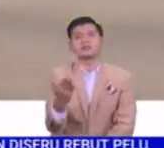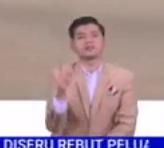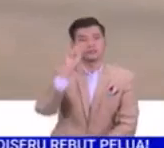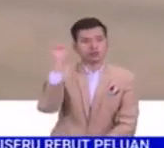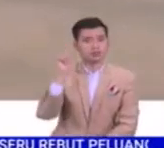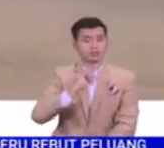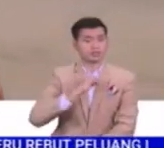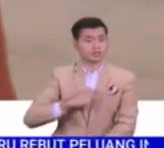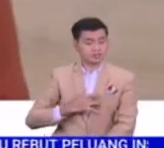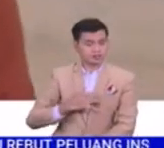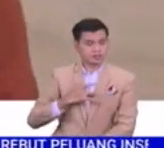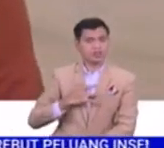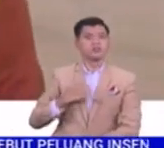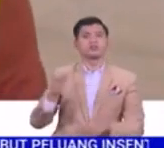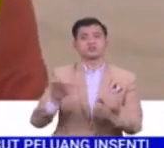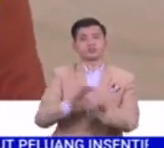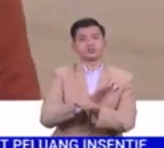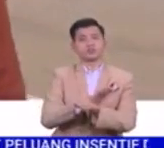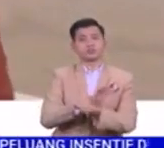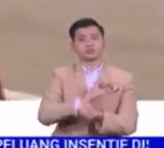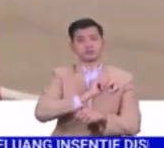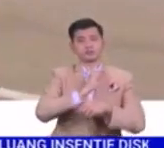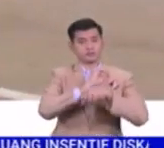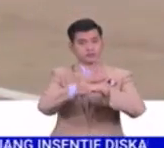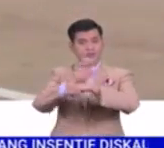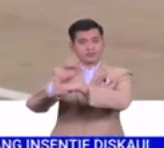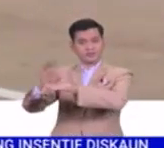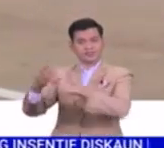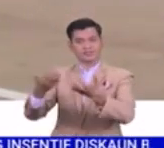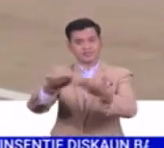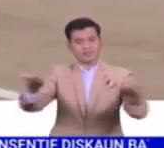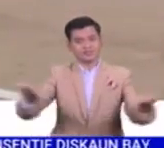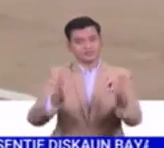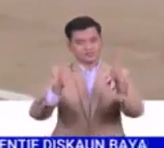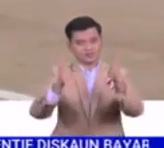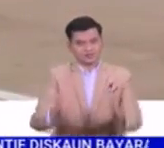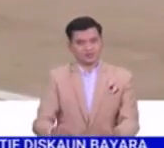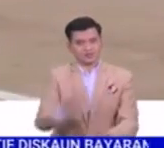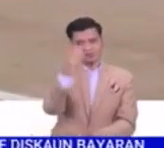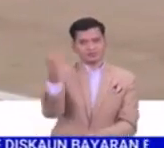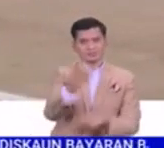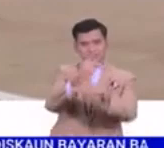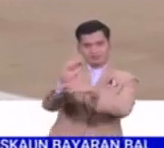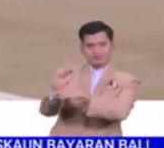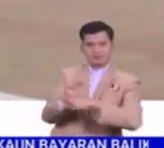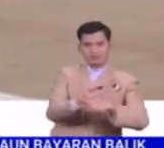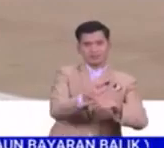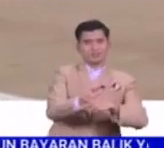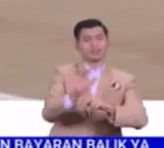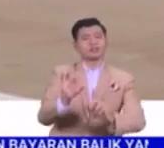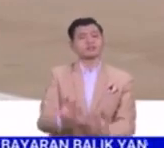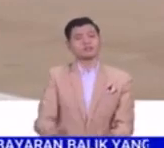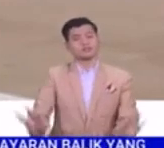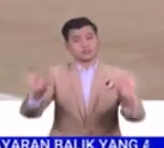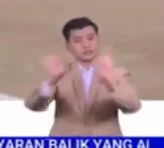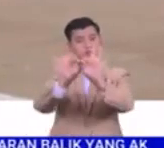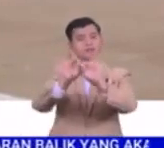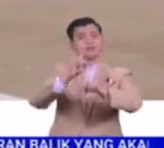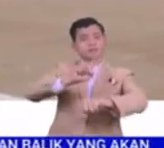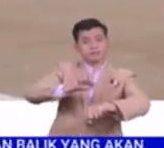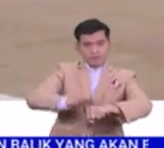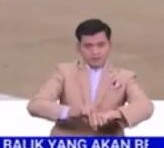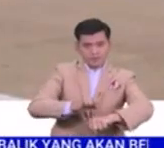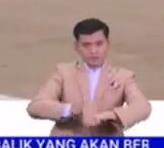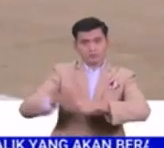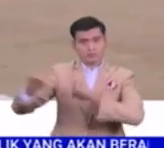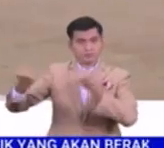saya kira saya suka untuk saya menasihatkan semua pengguna lebuh raya untuk sentiasa berwaspada terutama ketika dalam pemanduan.